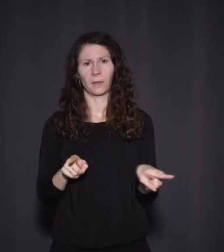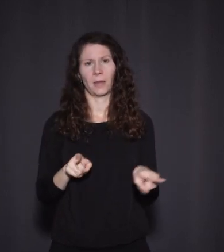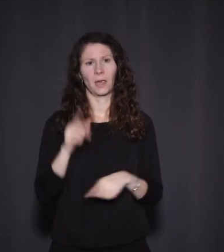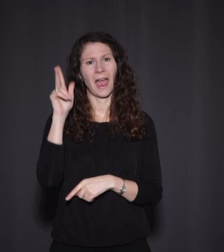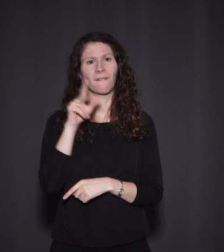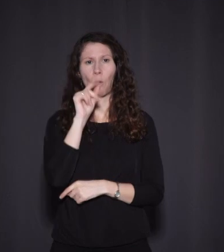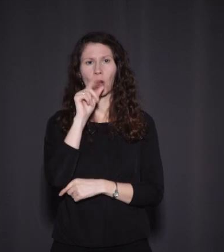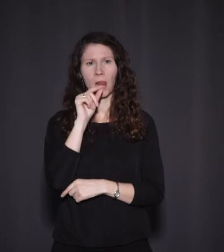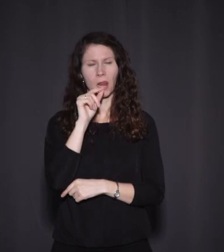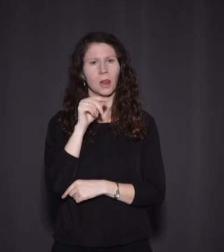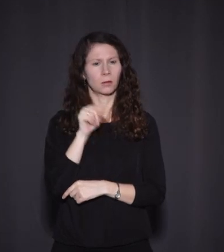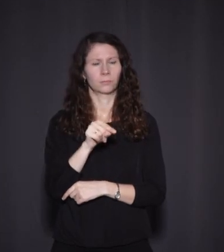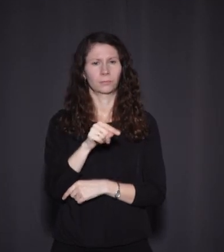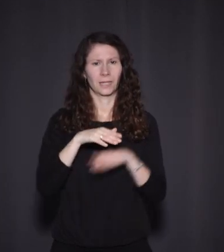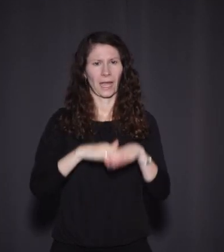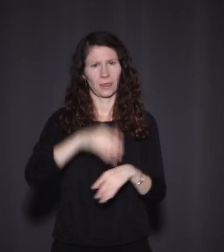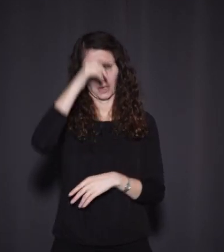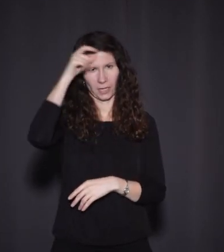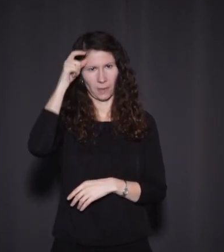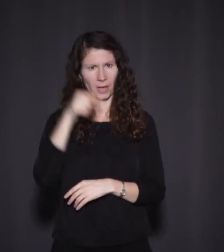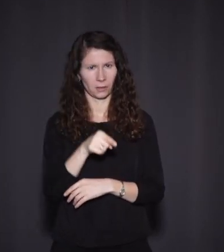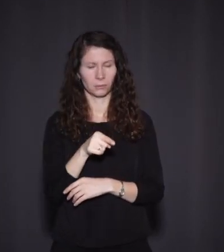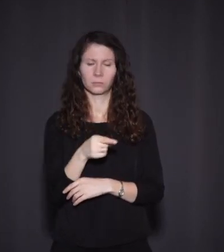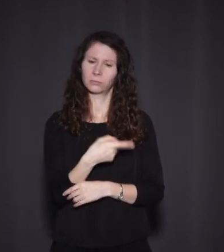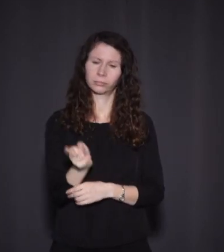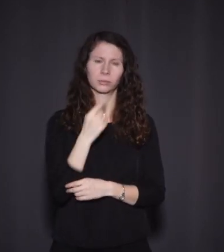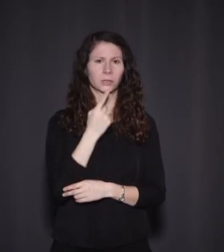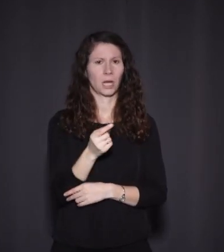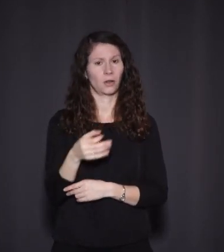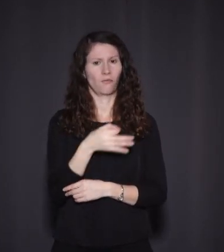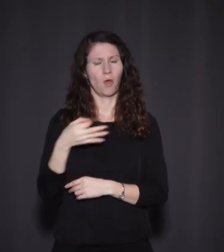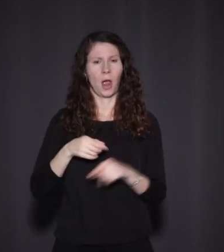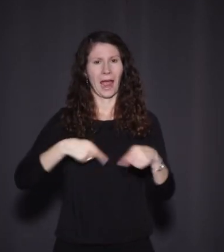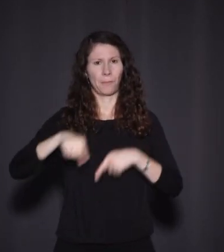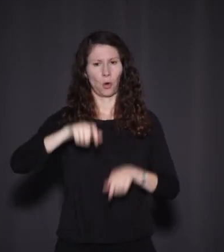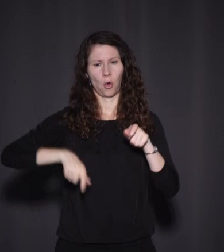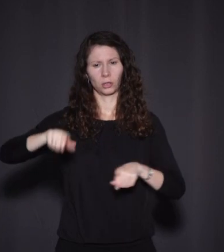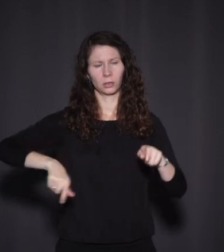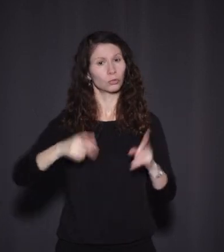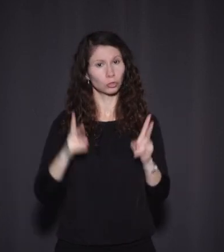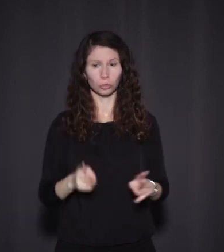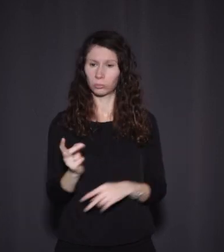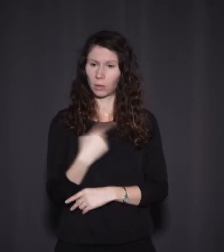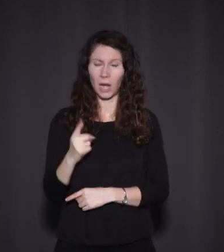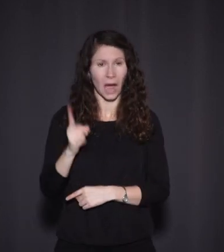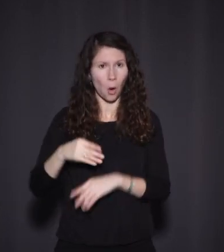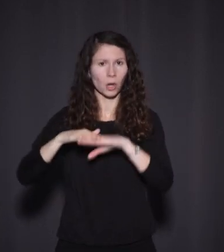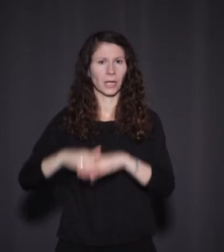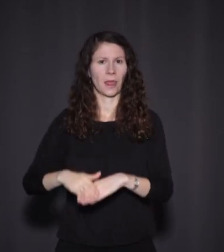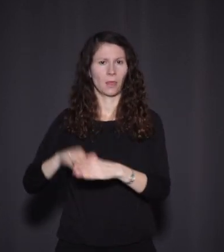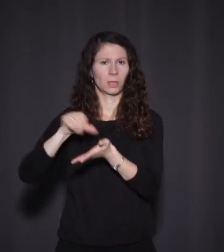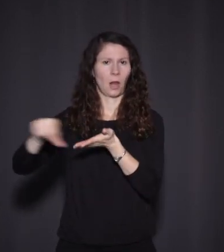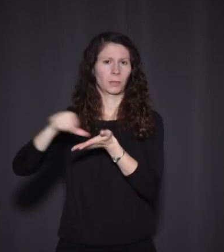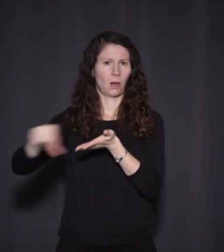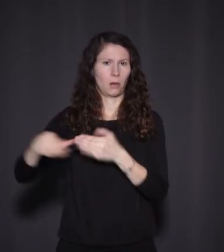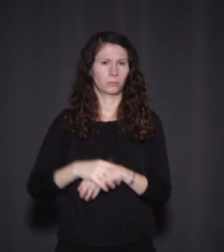Vogel, der Rentenexperte dort ist, gesagt haben, zumindest für uns Abgeordnete wäre das richtig, dass wir alle auch in die Rente einzahlen. Das wäre zwar